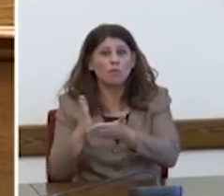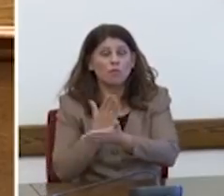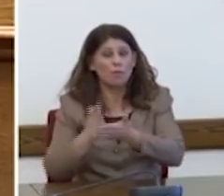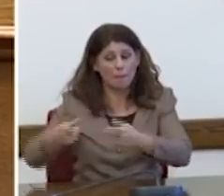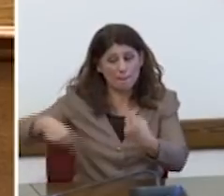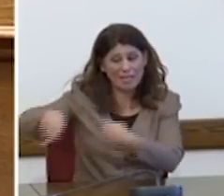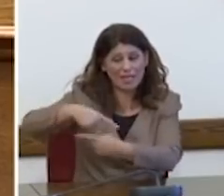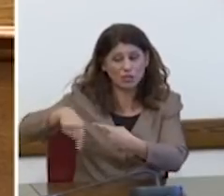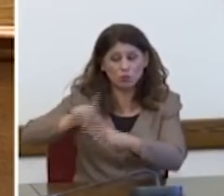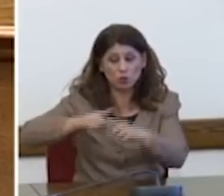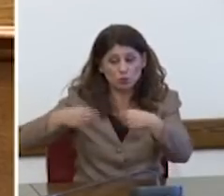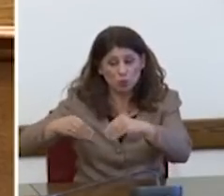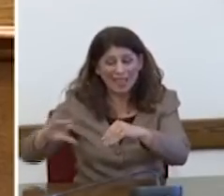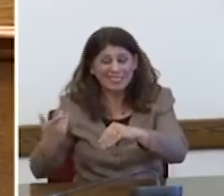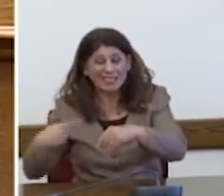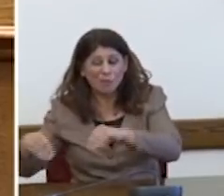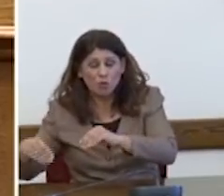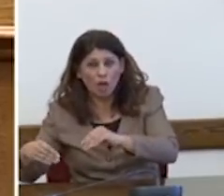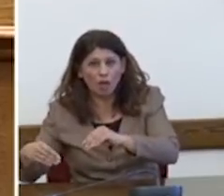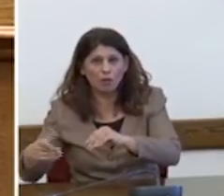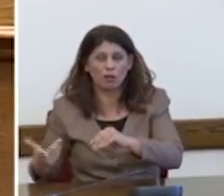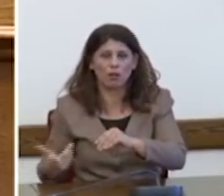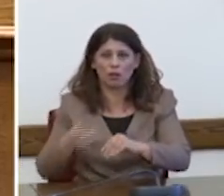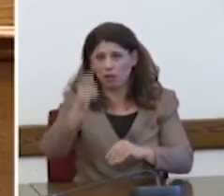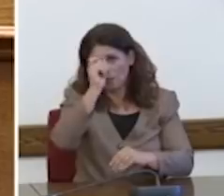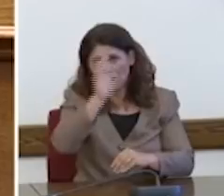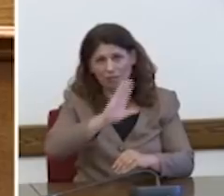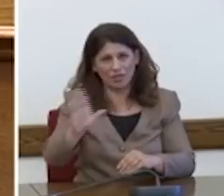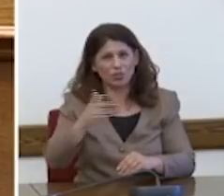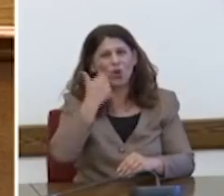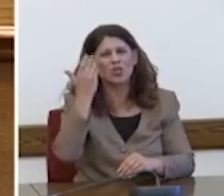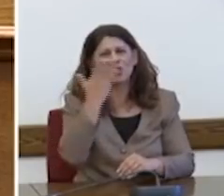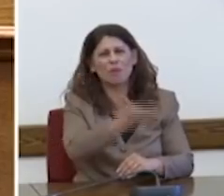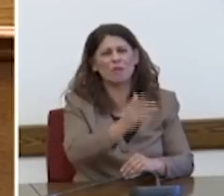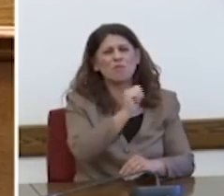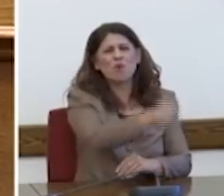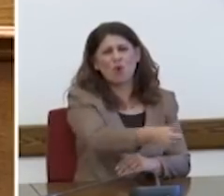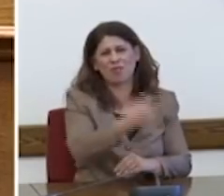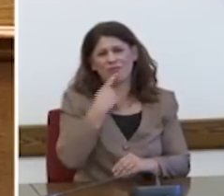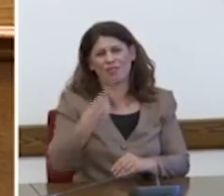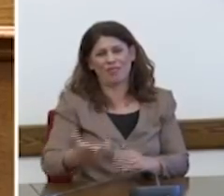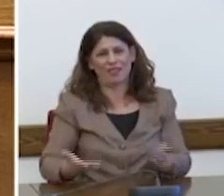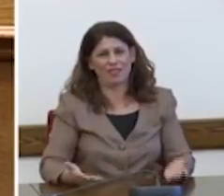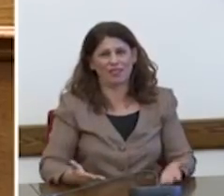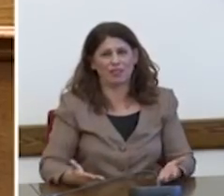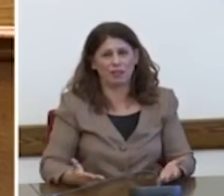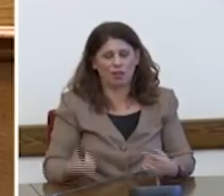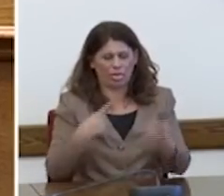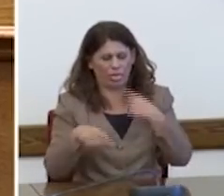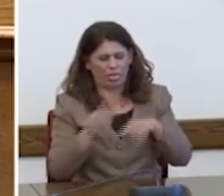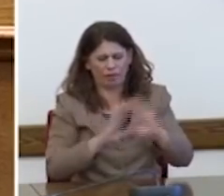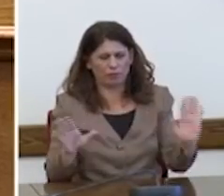ποιος πουλάει και το τι πουλάει. Το ομολογείτε άλλωστε χωρίς ντροπή και εσείς οι ίδιοι, απροσχημάτιστα μάλιστα.